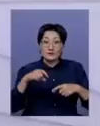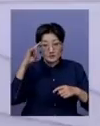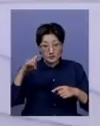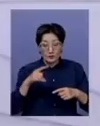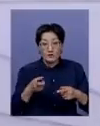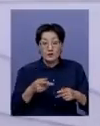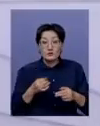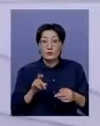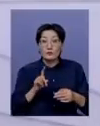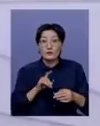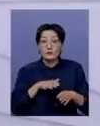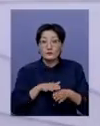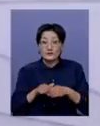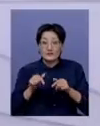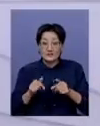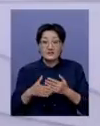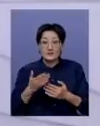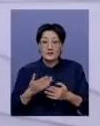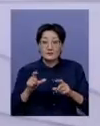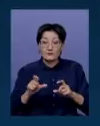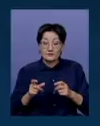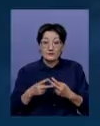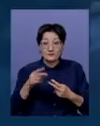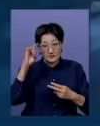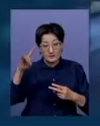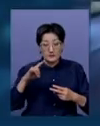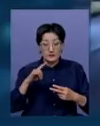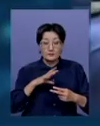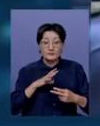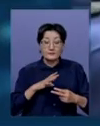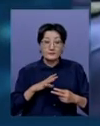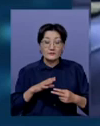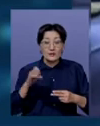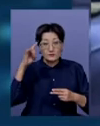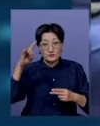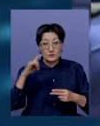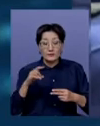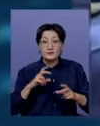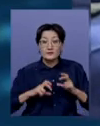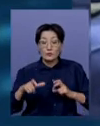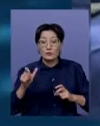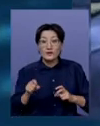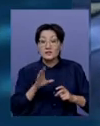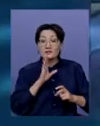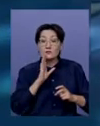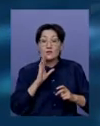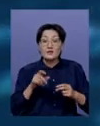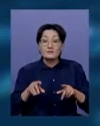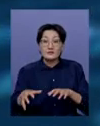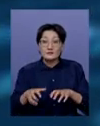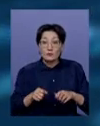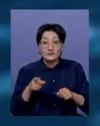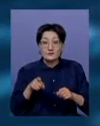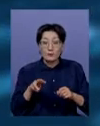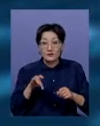сюда для отбытия наказания в казахстане казахстанскую студентку джерк интур любой задержали в